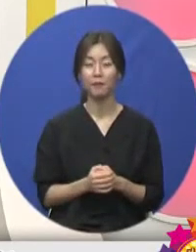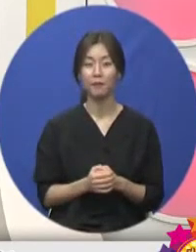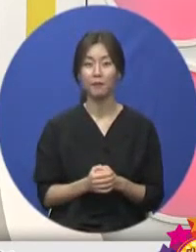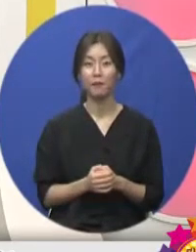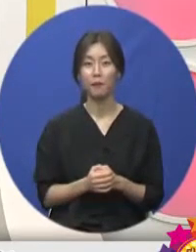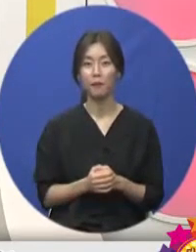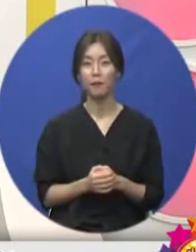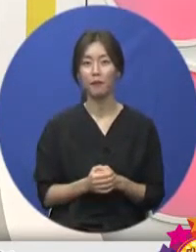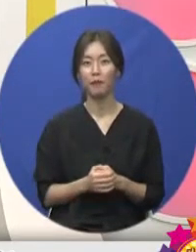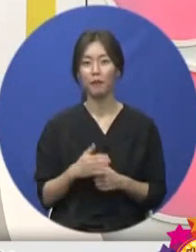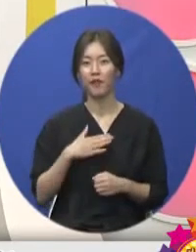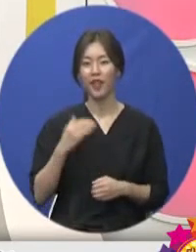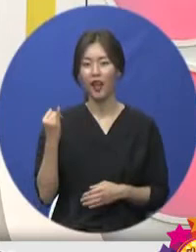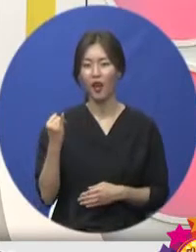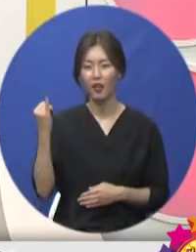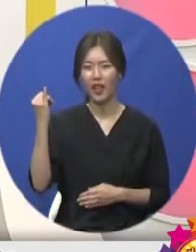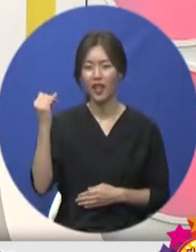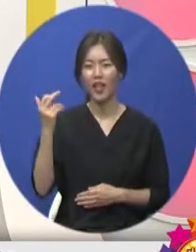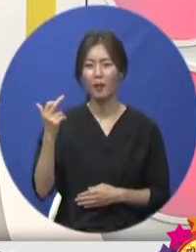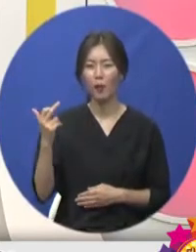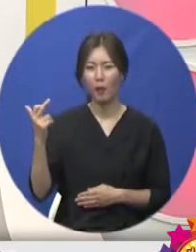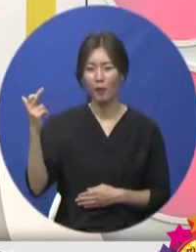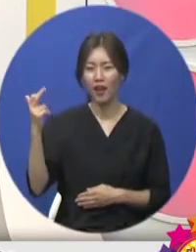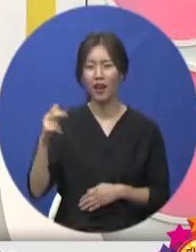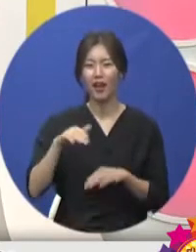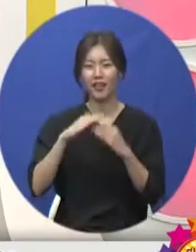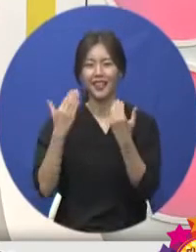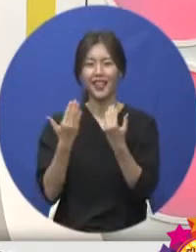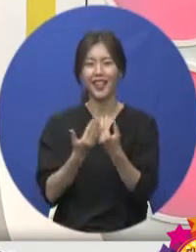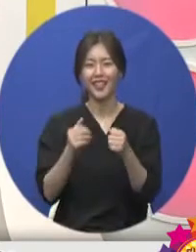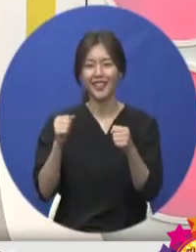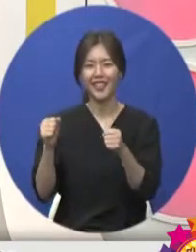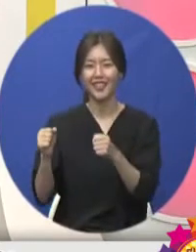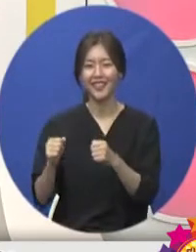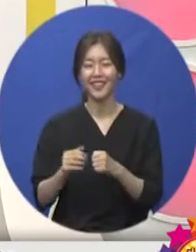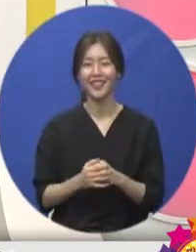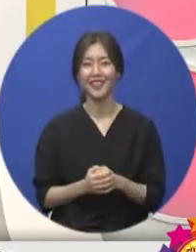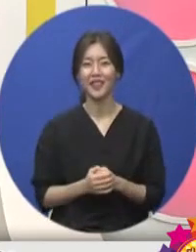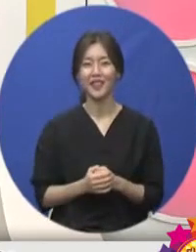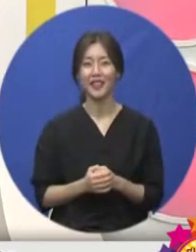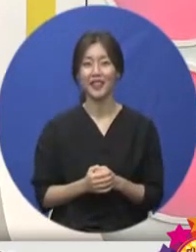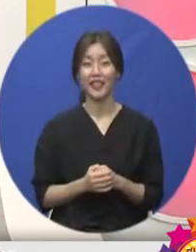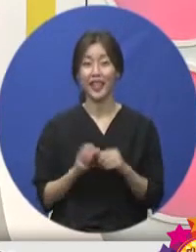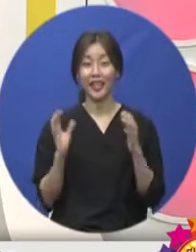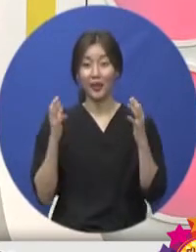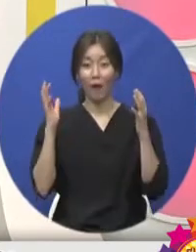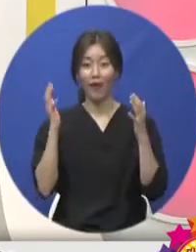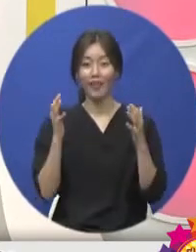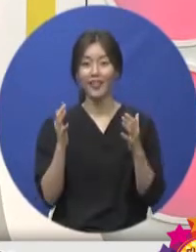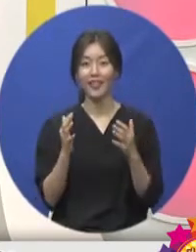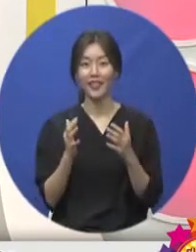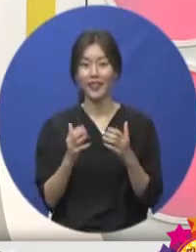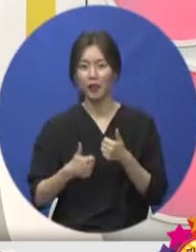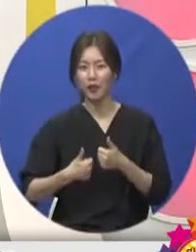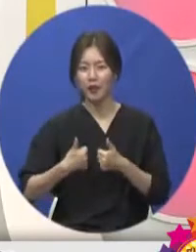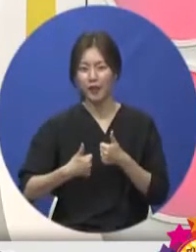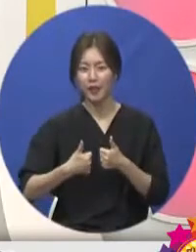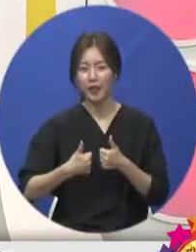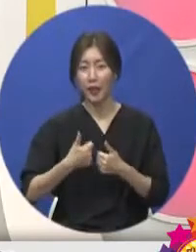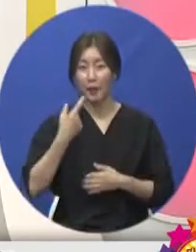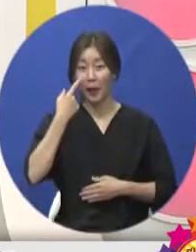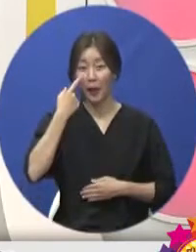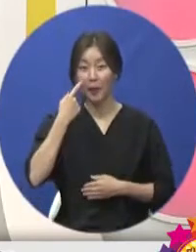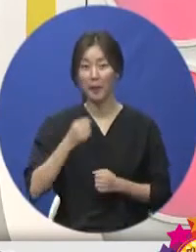아, 여기 언니 오빠들 다 계시네요. 아, 언니 이야. 오빠들. 자, 응원과 응원전 뭐라고 해야 되나?